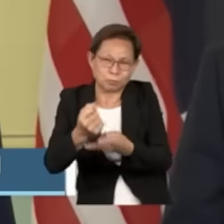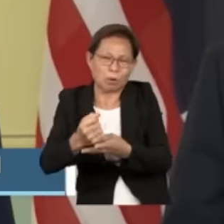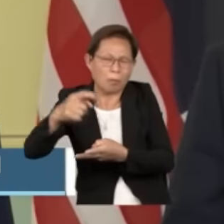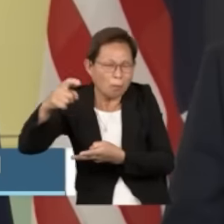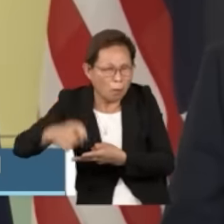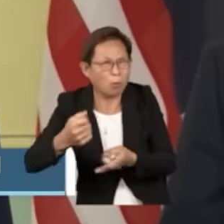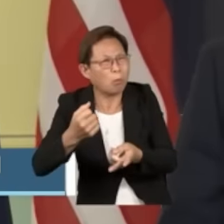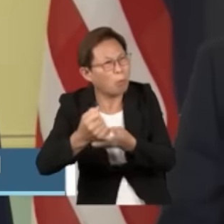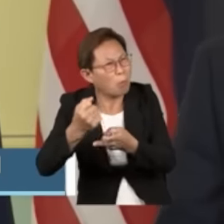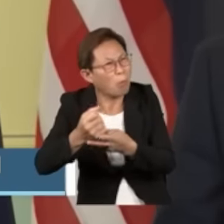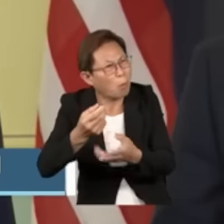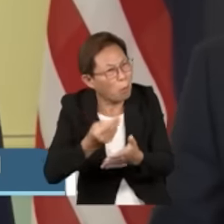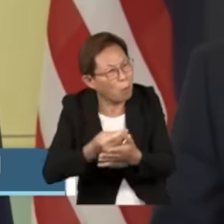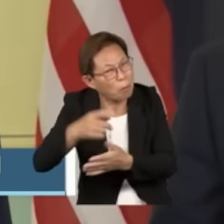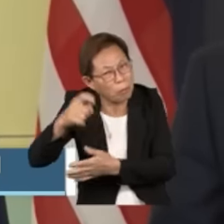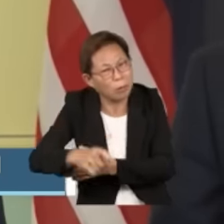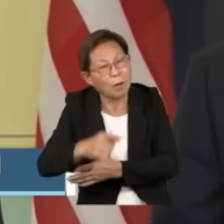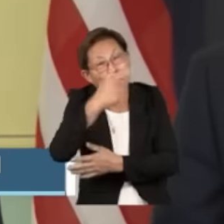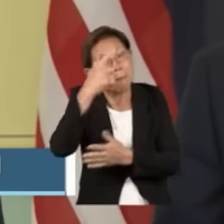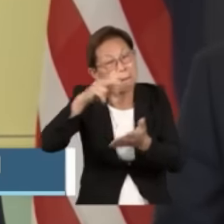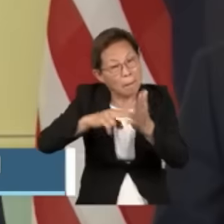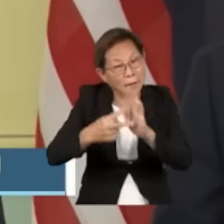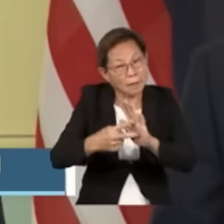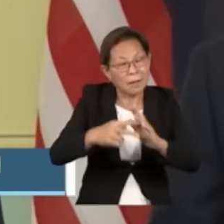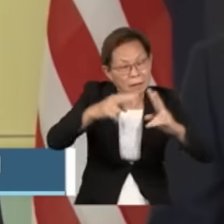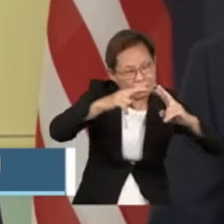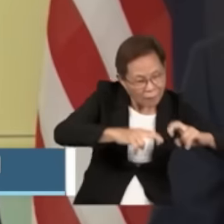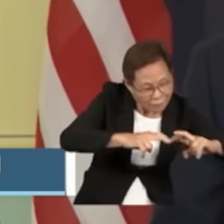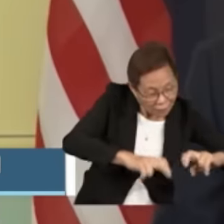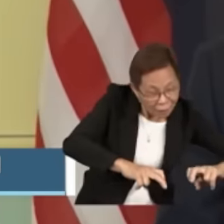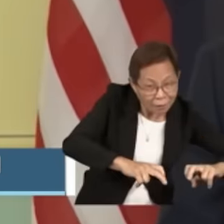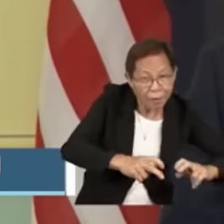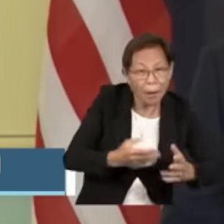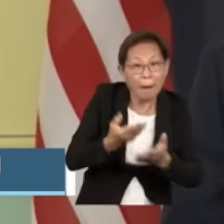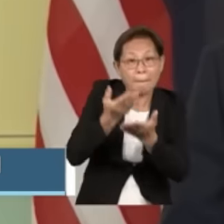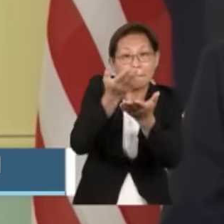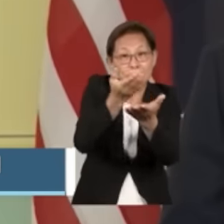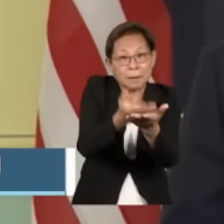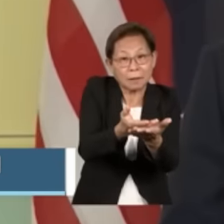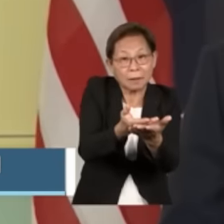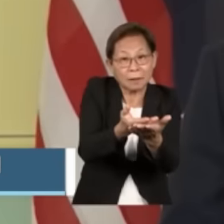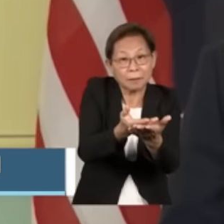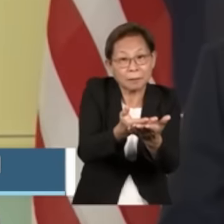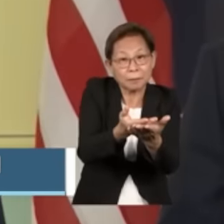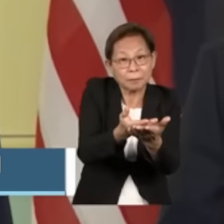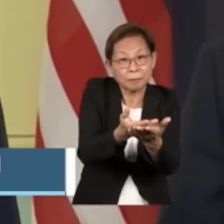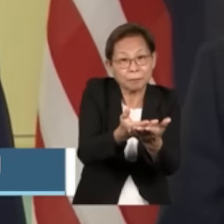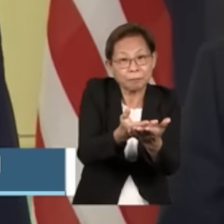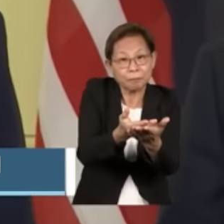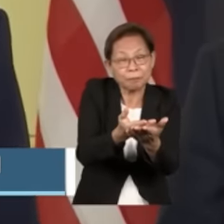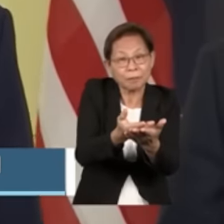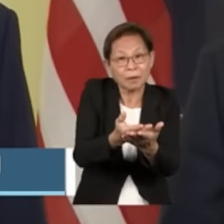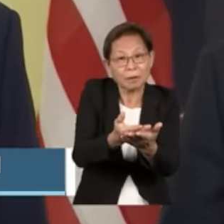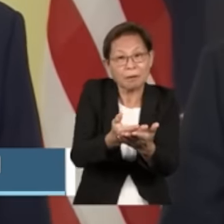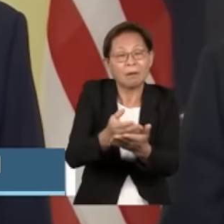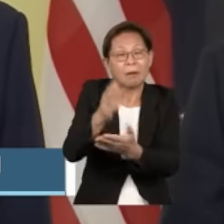perlu. Maknanya sekarang ini dalam kajian dibentangkan oleh Tuan Kuasa Nasihat Kewangan